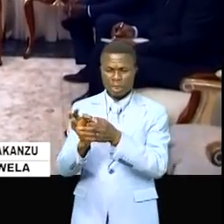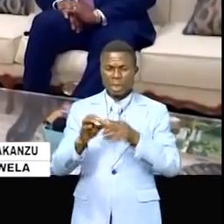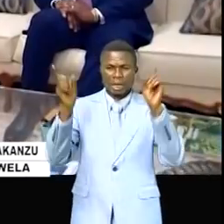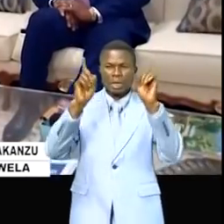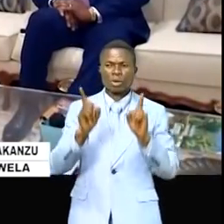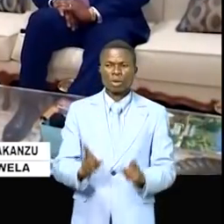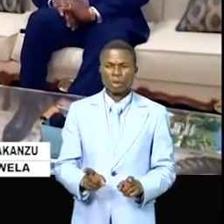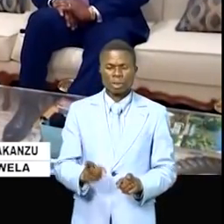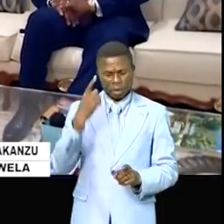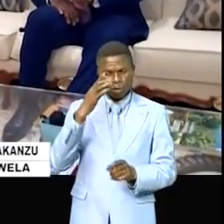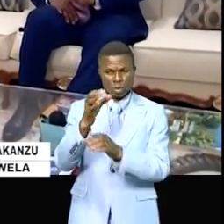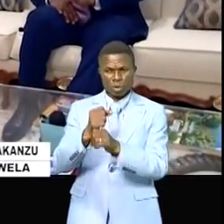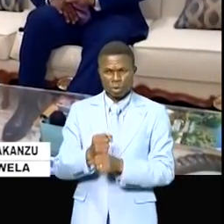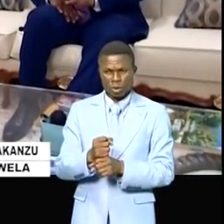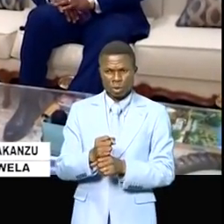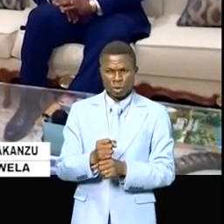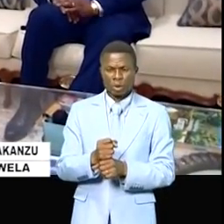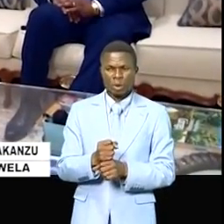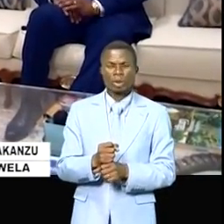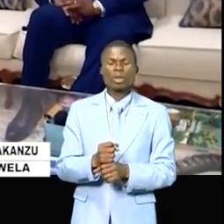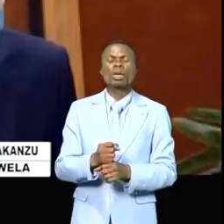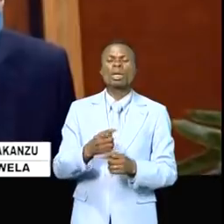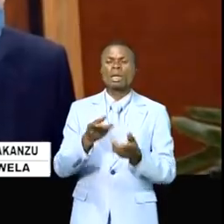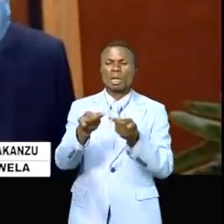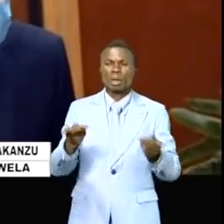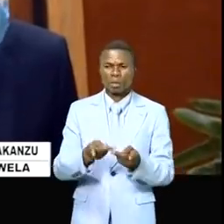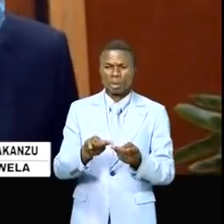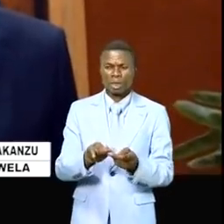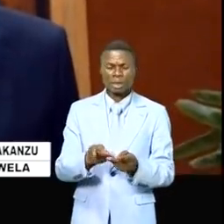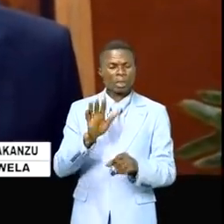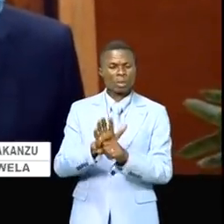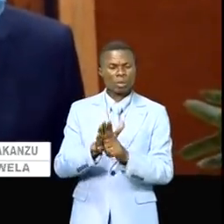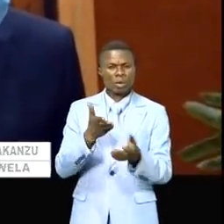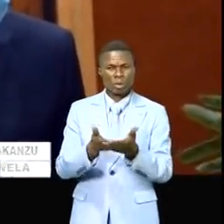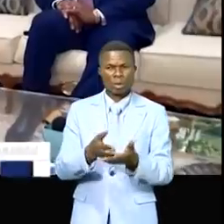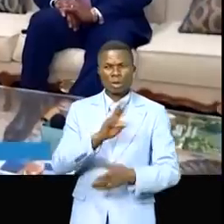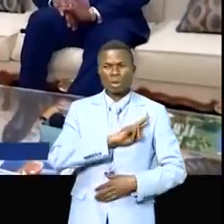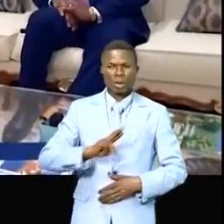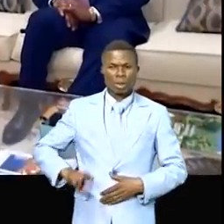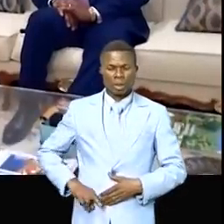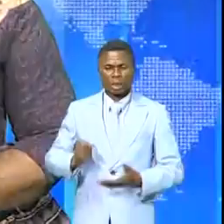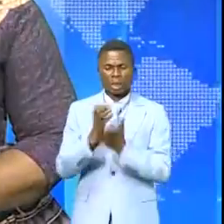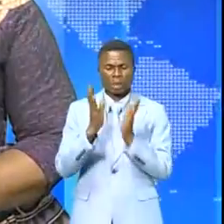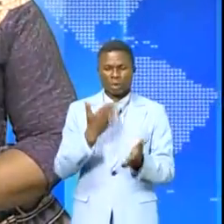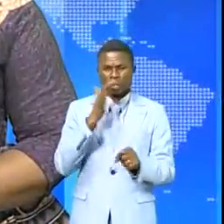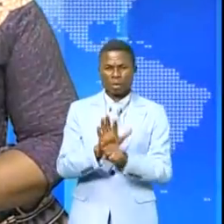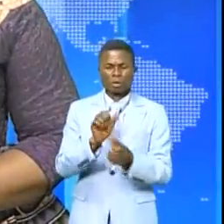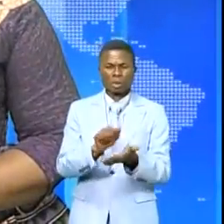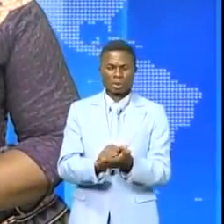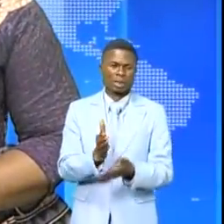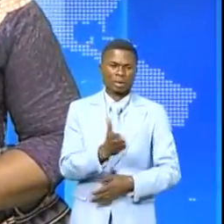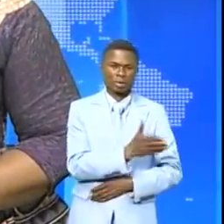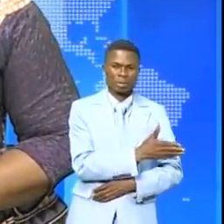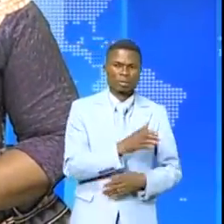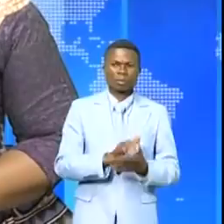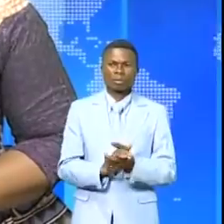africaine pour obtenir le poste d'observateur au sein de l'Union africaine, a conclu le diplomate israélien. Il